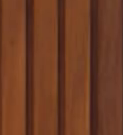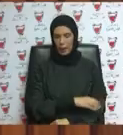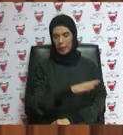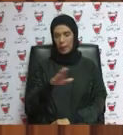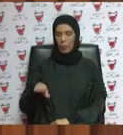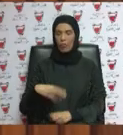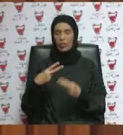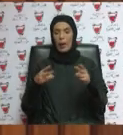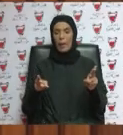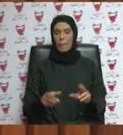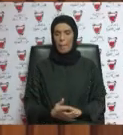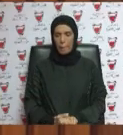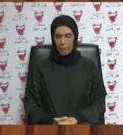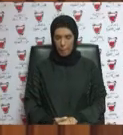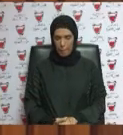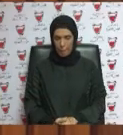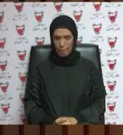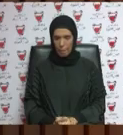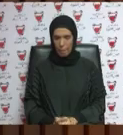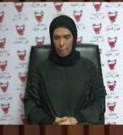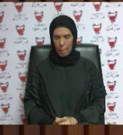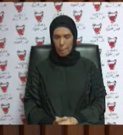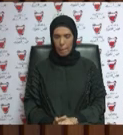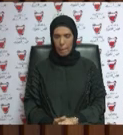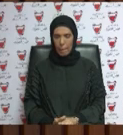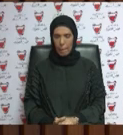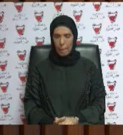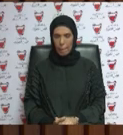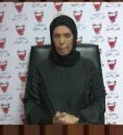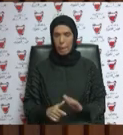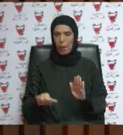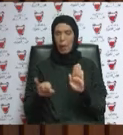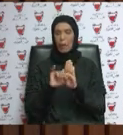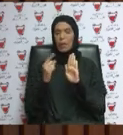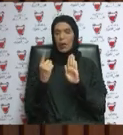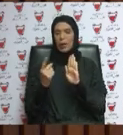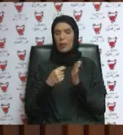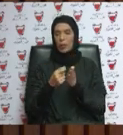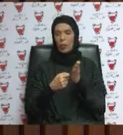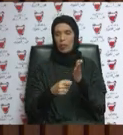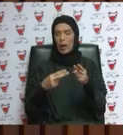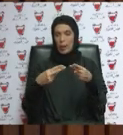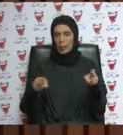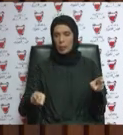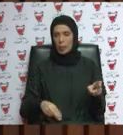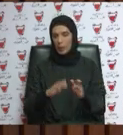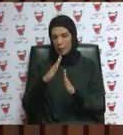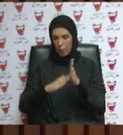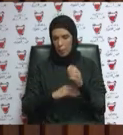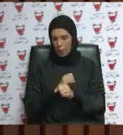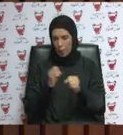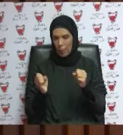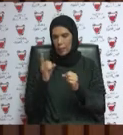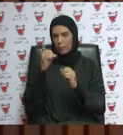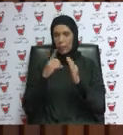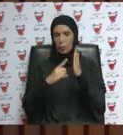أغلبية موافقة. تفضل. المادة الأولى توصي اللجنة بالموافقة على نص المادة الأولى